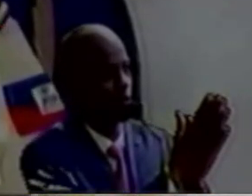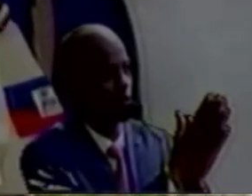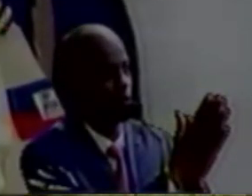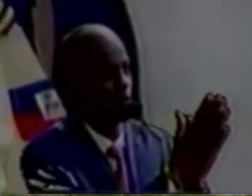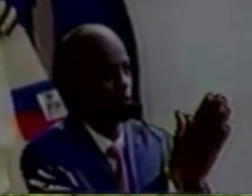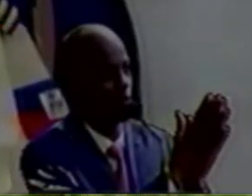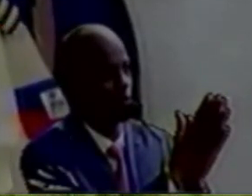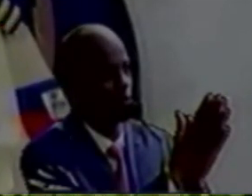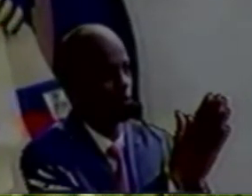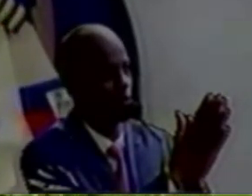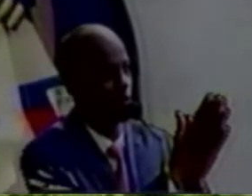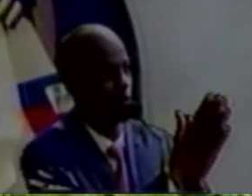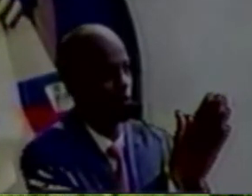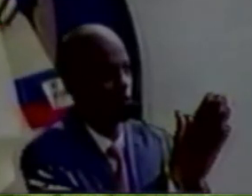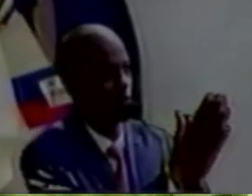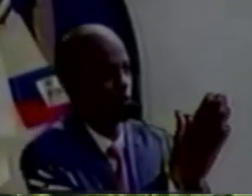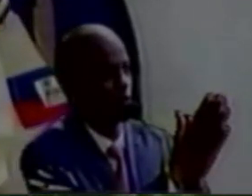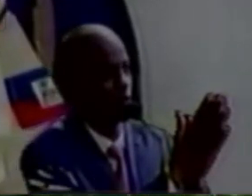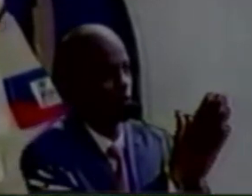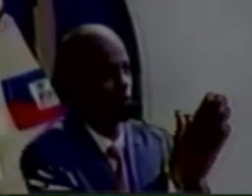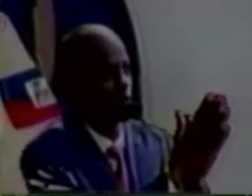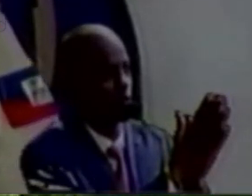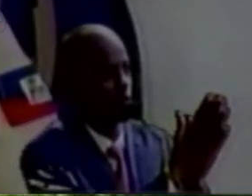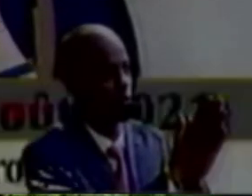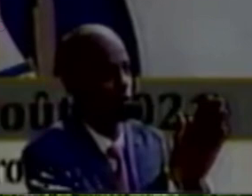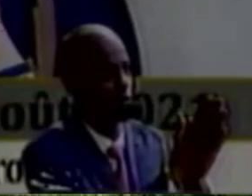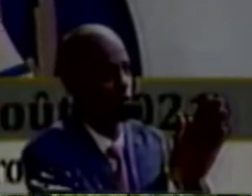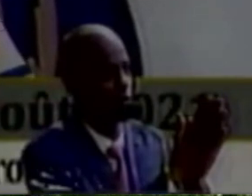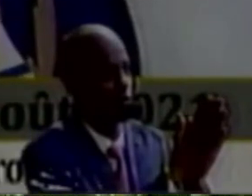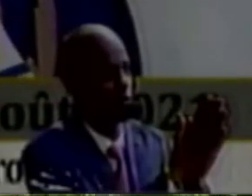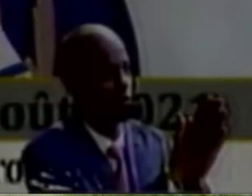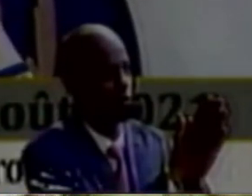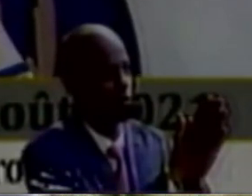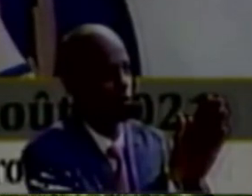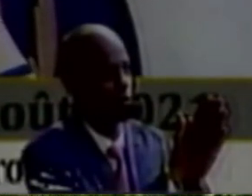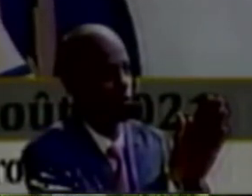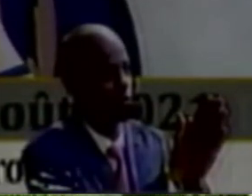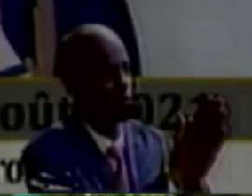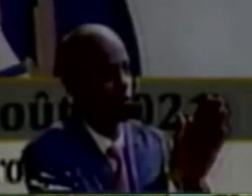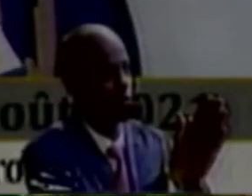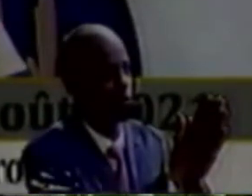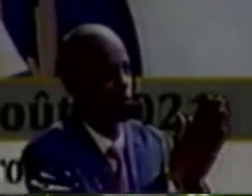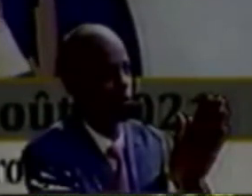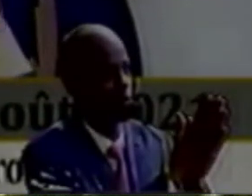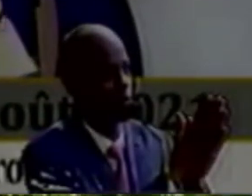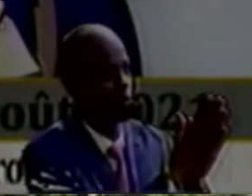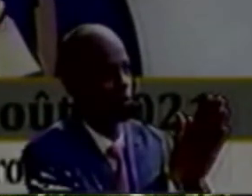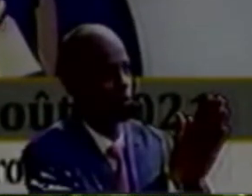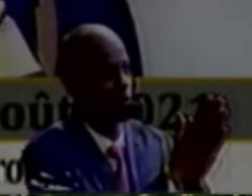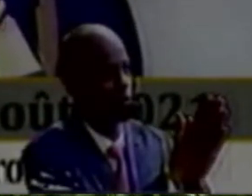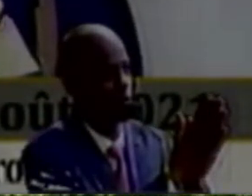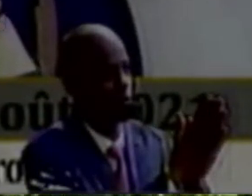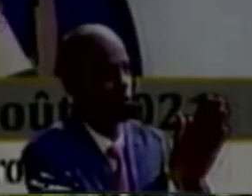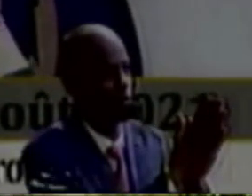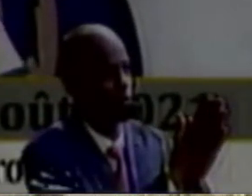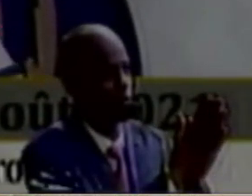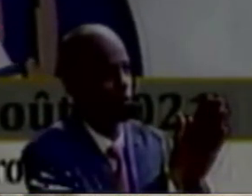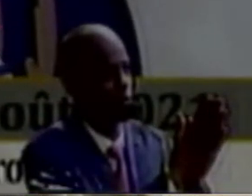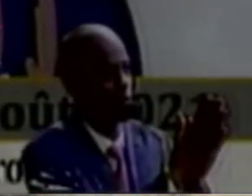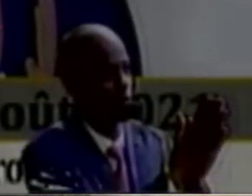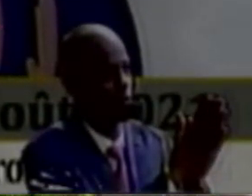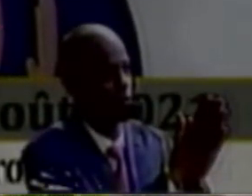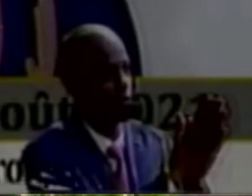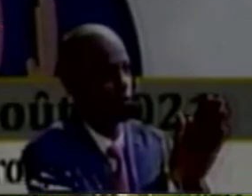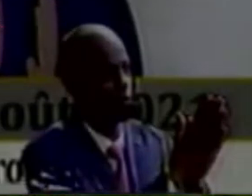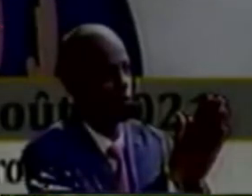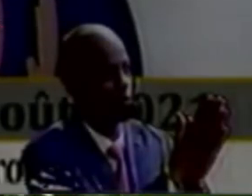menm ka l'oblije ap kanpe tann. Pou evite sa, nou mande tout moun, kamyon, ou vle pote konvoi, asyre ou, se yon kamyon